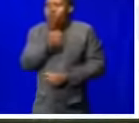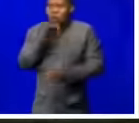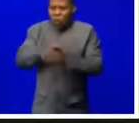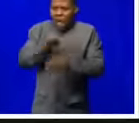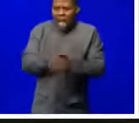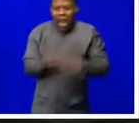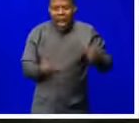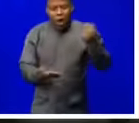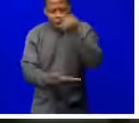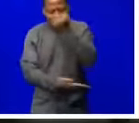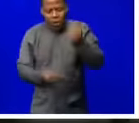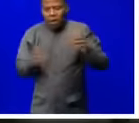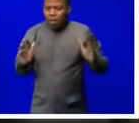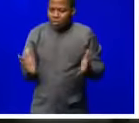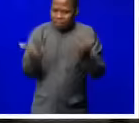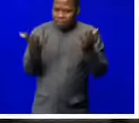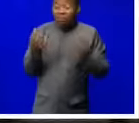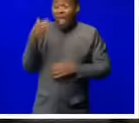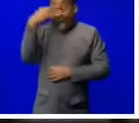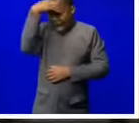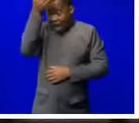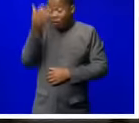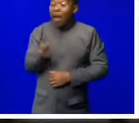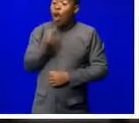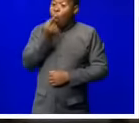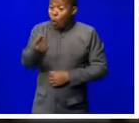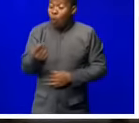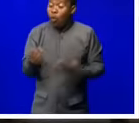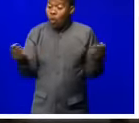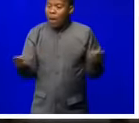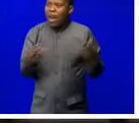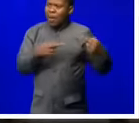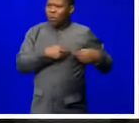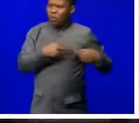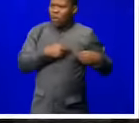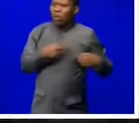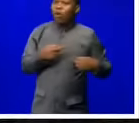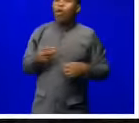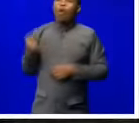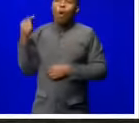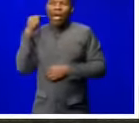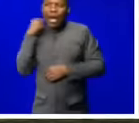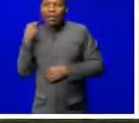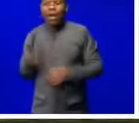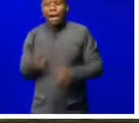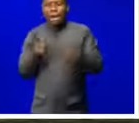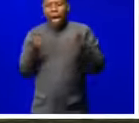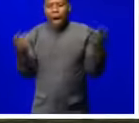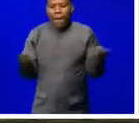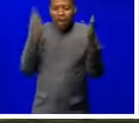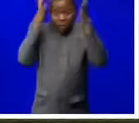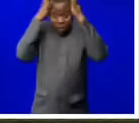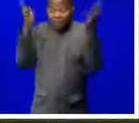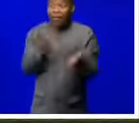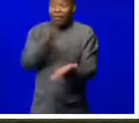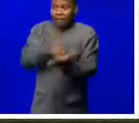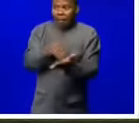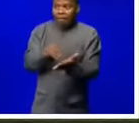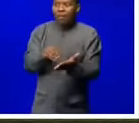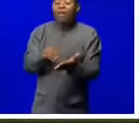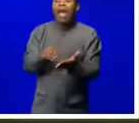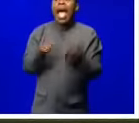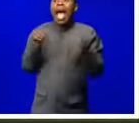ekuthuthukiseni imimango. Uhulumende uthi kunetigebengu leti khona even leti hamba ticitha emaswati ngenhlavu. Nakute midlalo liyicembu le-Young Buffaloes